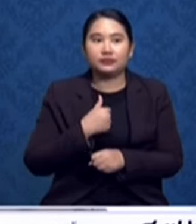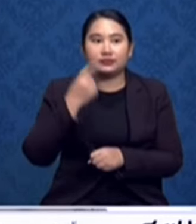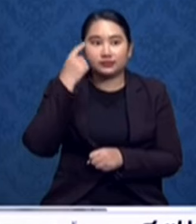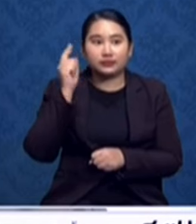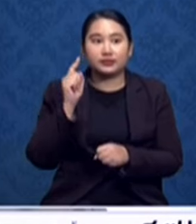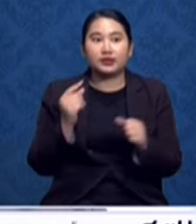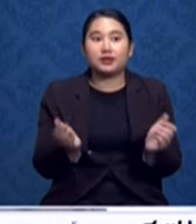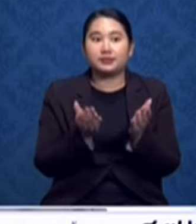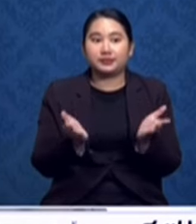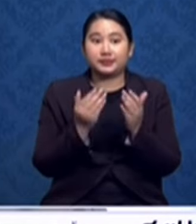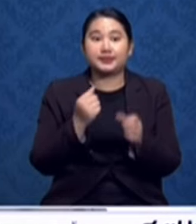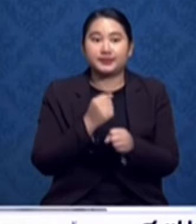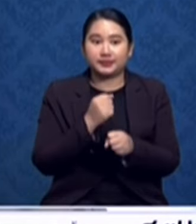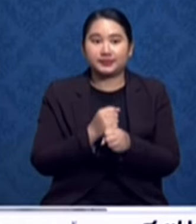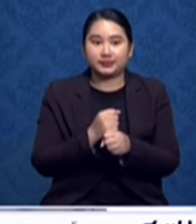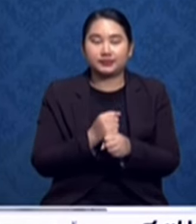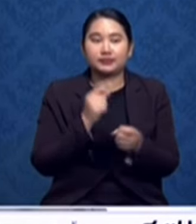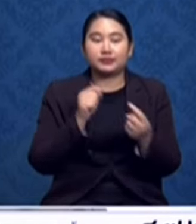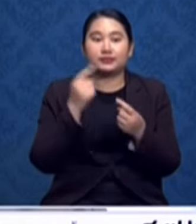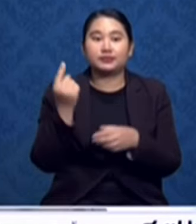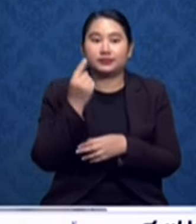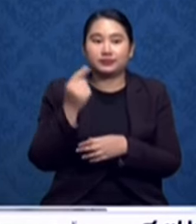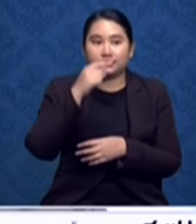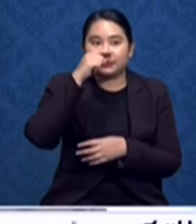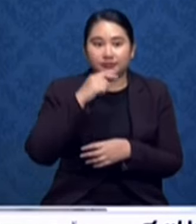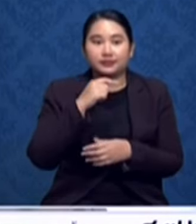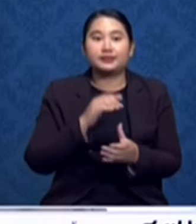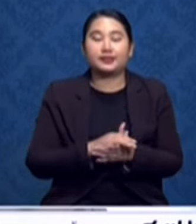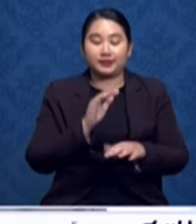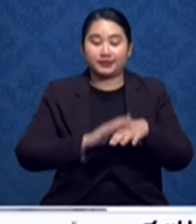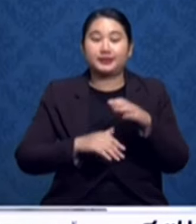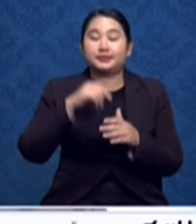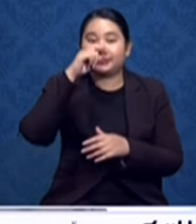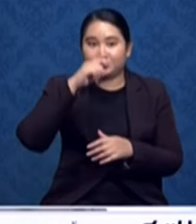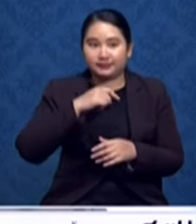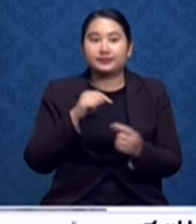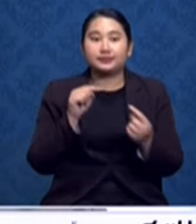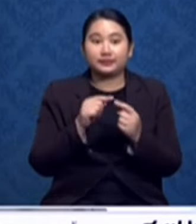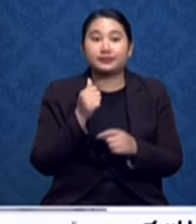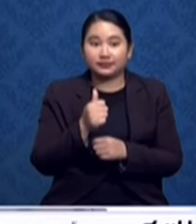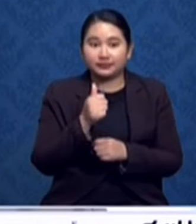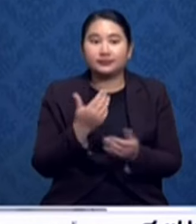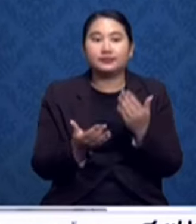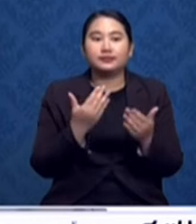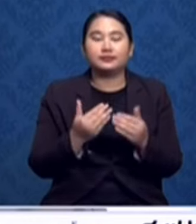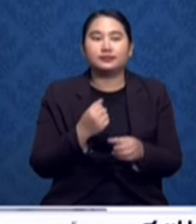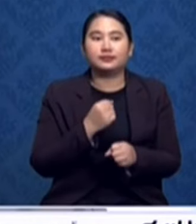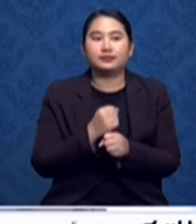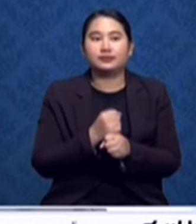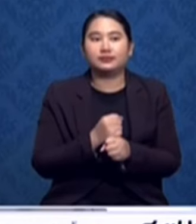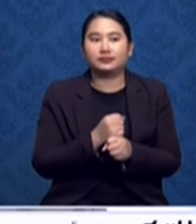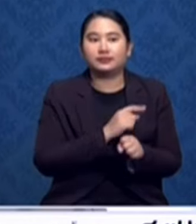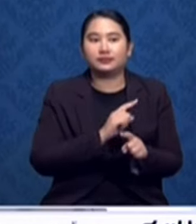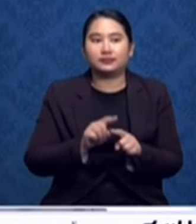ระดับคุณค่าของการท่องเที่ยวแล้วก็งานฝีมือไทยให้มันเจาะลึกมากกว่าเดิมหรือว่าจริงๆแล้วก็มีหลายส่วน